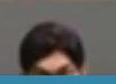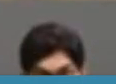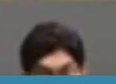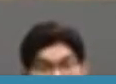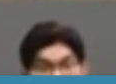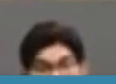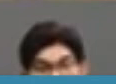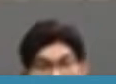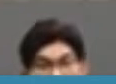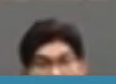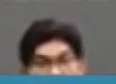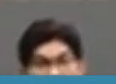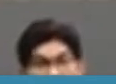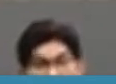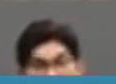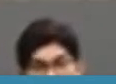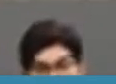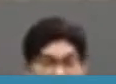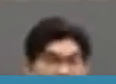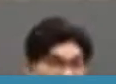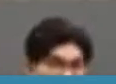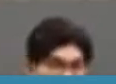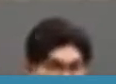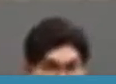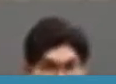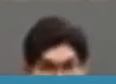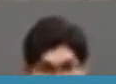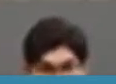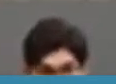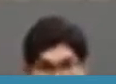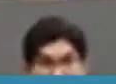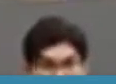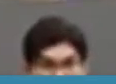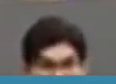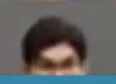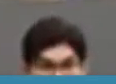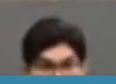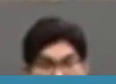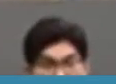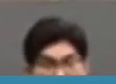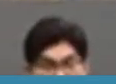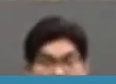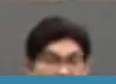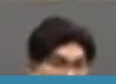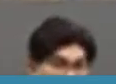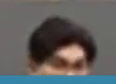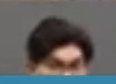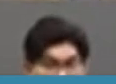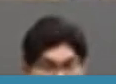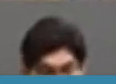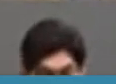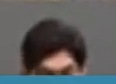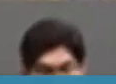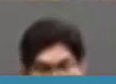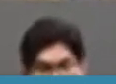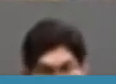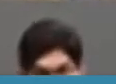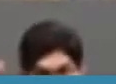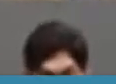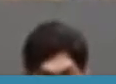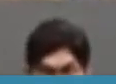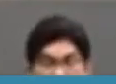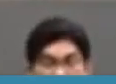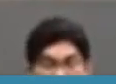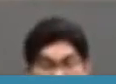งให้เป็นไปด้วยความสุจริตเที่ยงธรรม ต้องบอกว่าสำนักงานพยายามจะบริหารสถานการณ์ให้